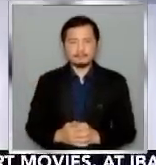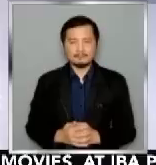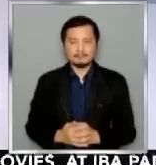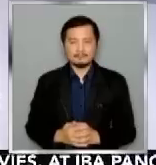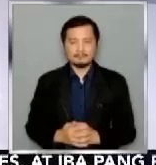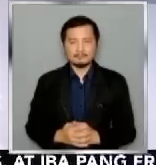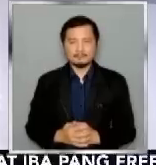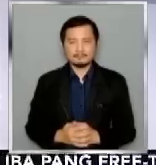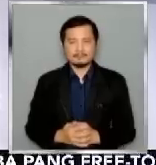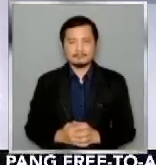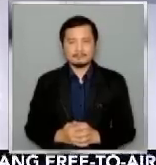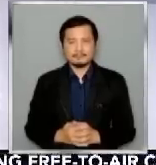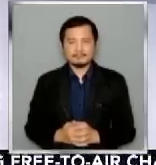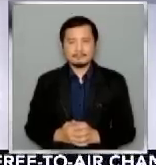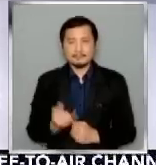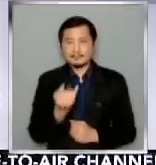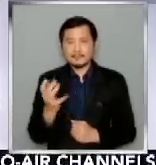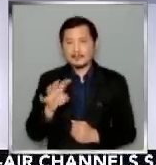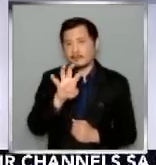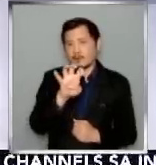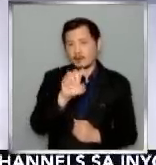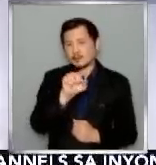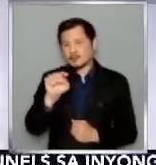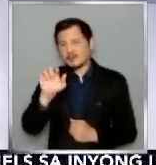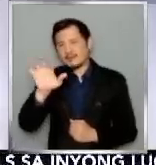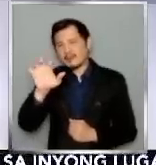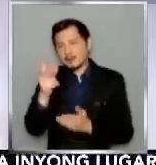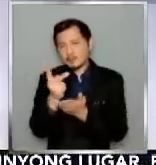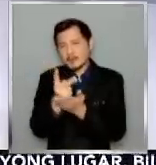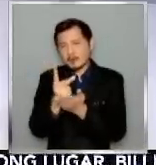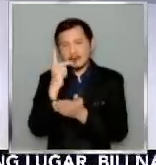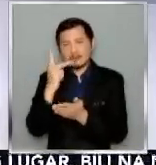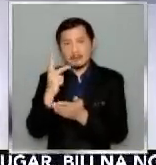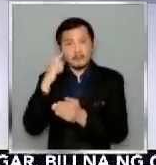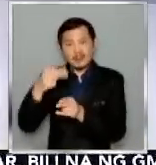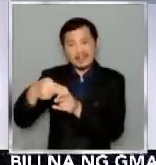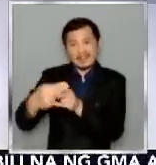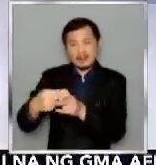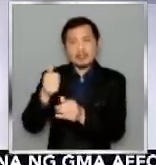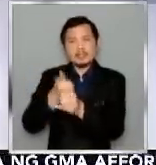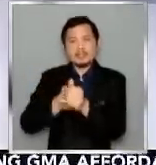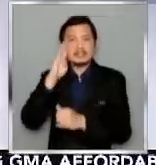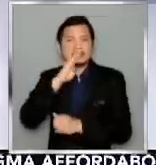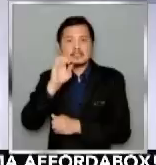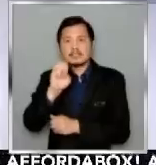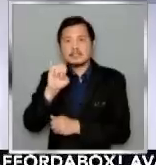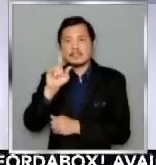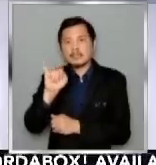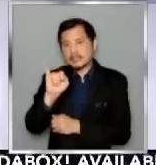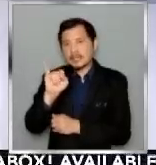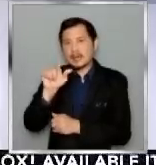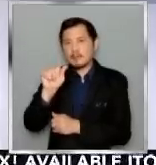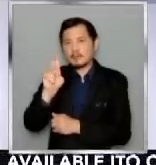Umabot na po sa 400 hanggang 500 pesos ang kada sili o kada kilo ng siling labuyo. Kulang naman ang supply ng native